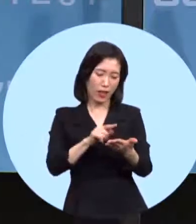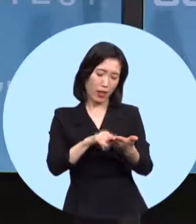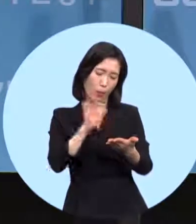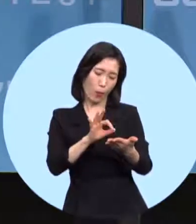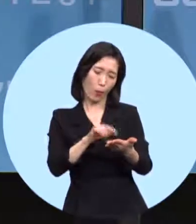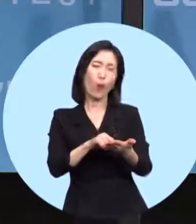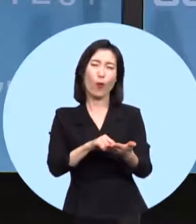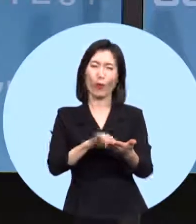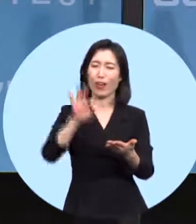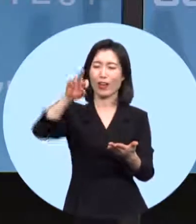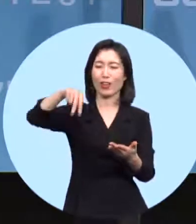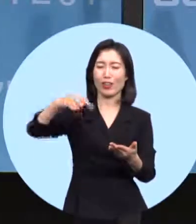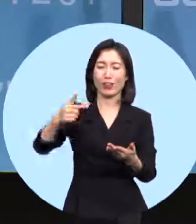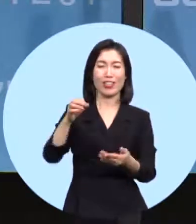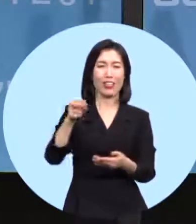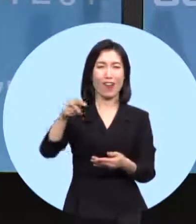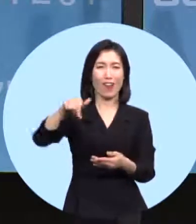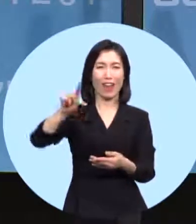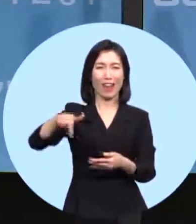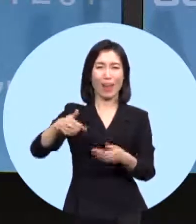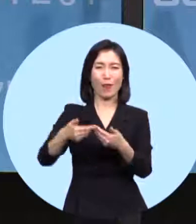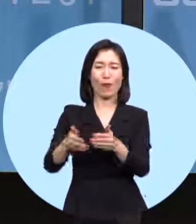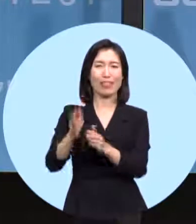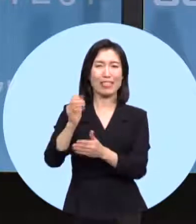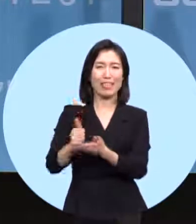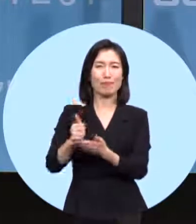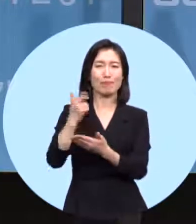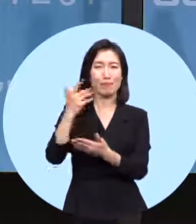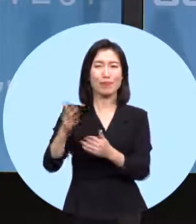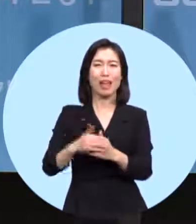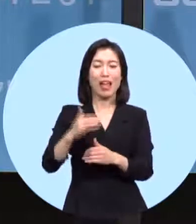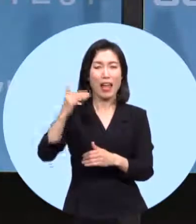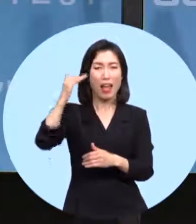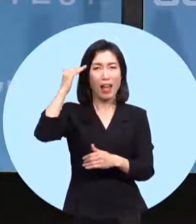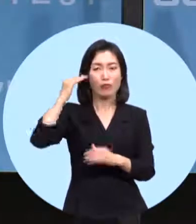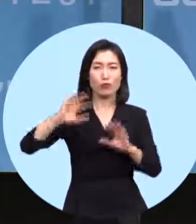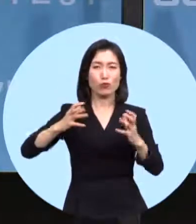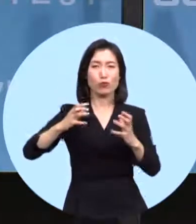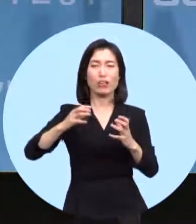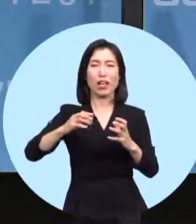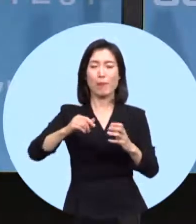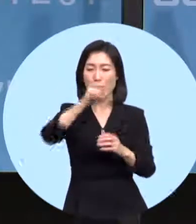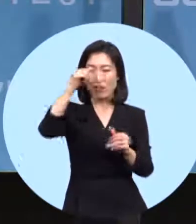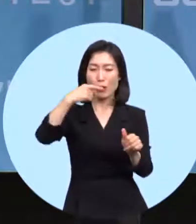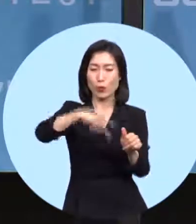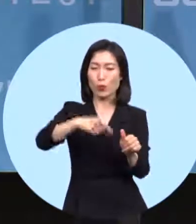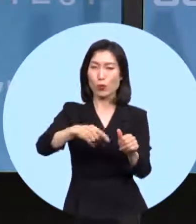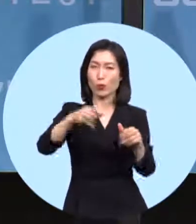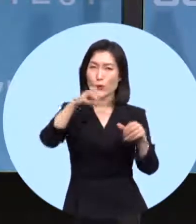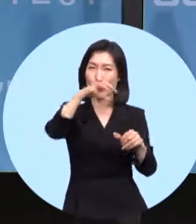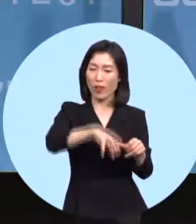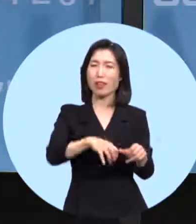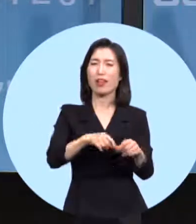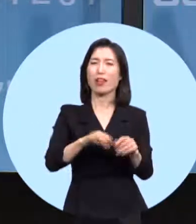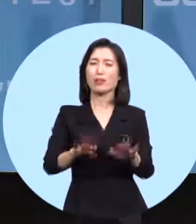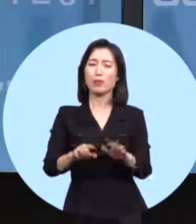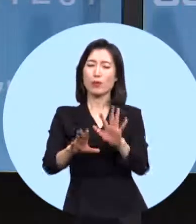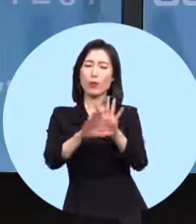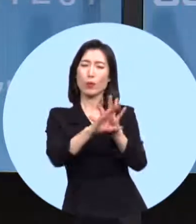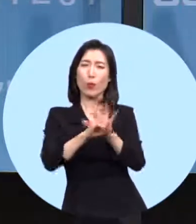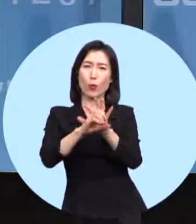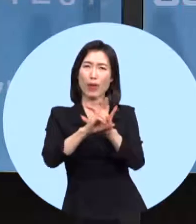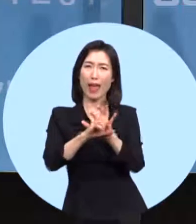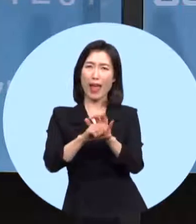이건 내용을 보니까 우리 윤여각 원장님께 주신 질문 같습니다. 우리 국가평생교육진흥원이 이렇게 위드 코로나 시대에